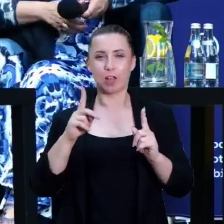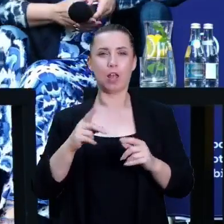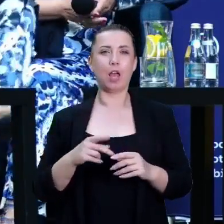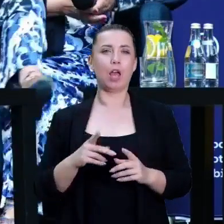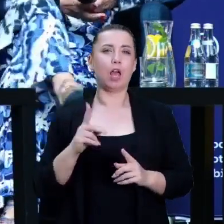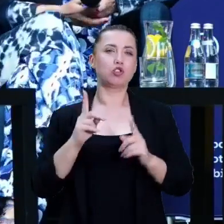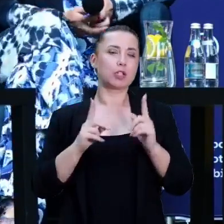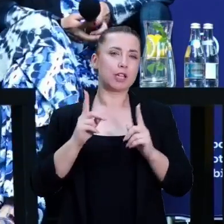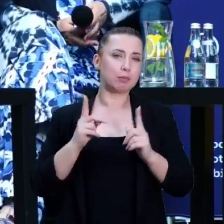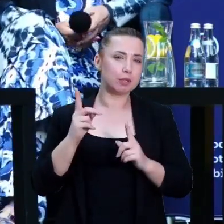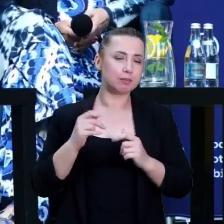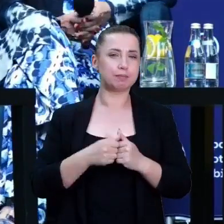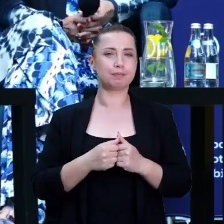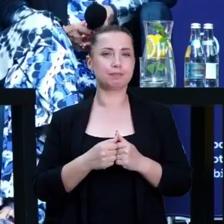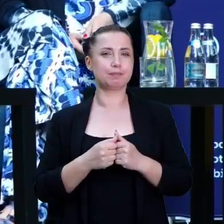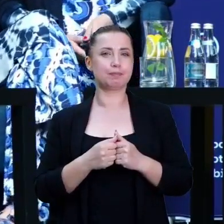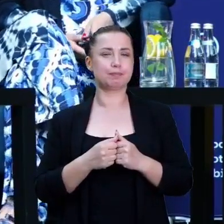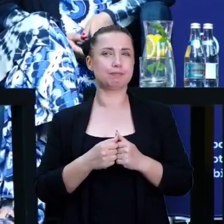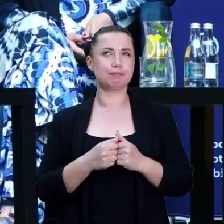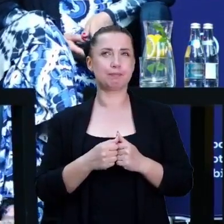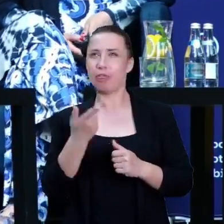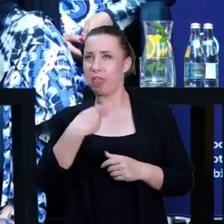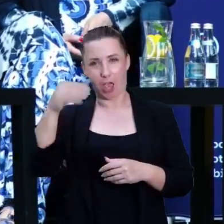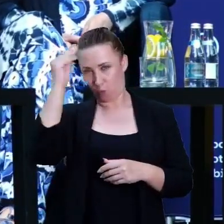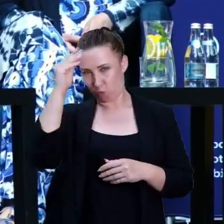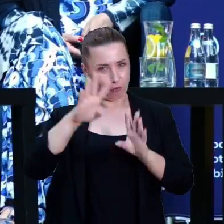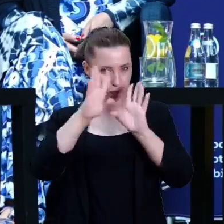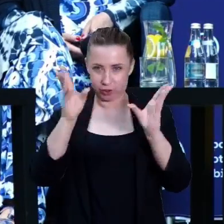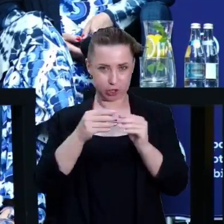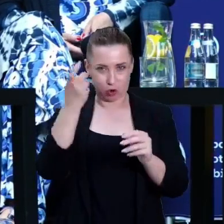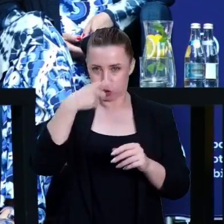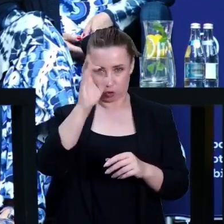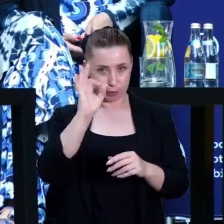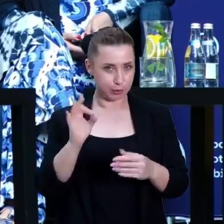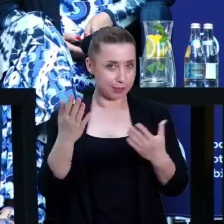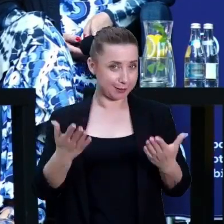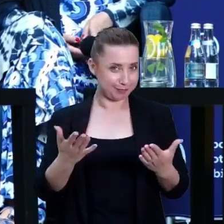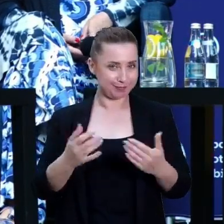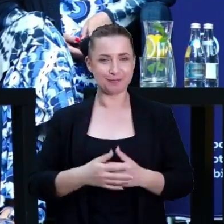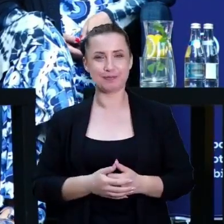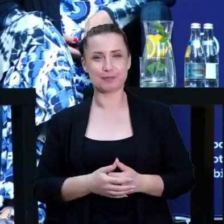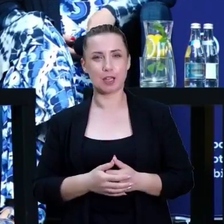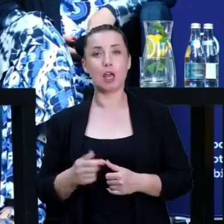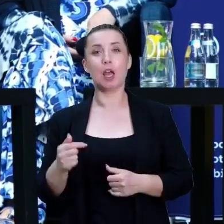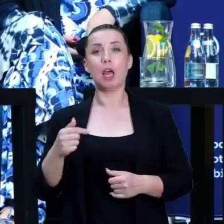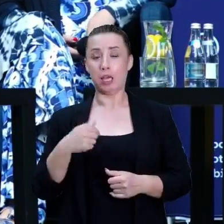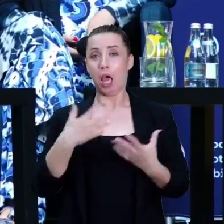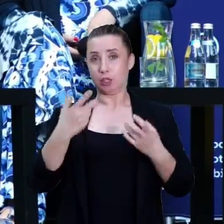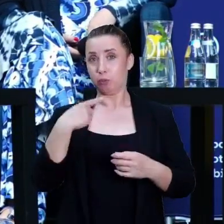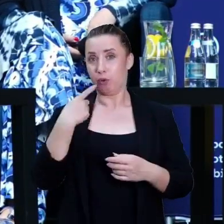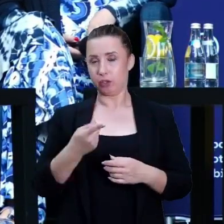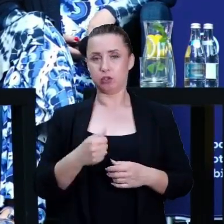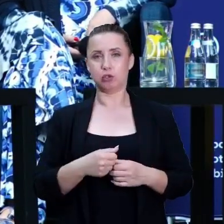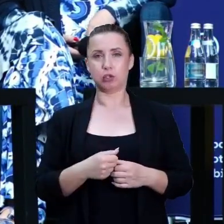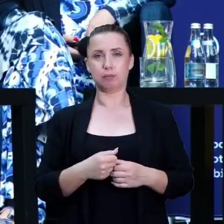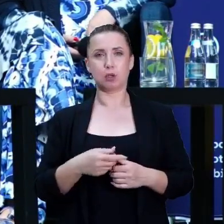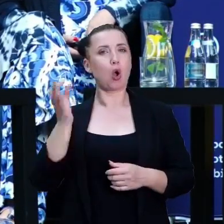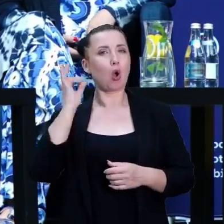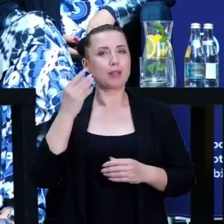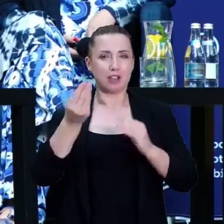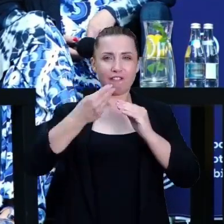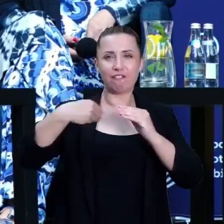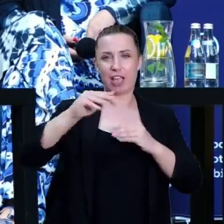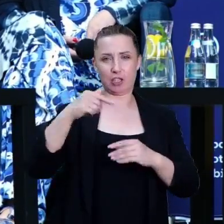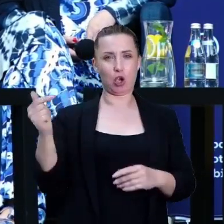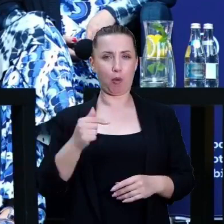prawda, nie dochować tych zasad. No więc muszę powiedzieć, że obserwuję, że są dużo bardziej właśnie